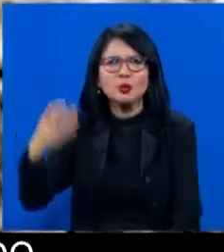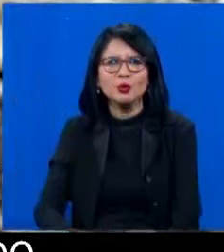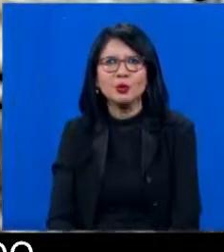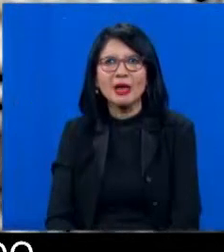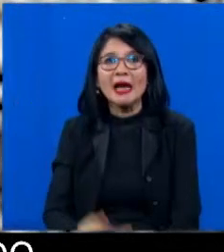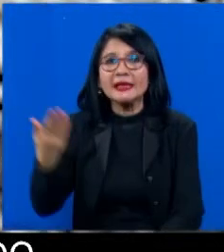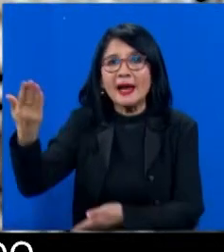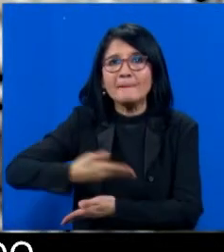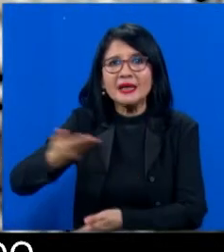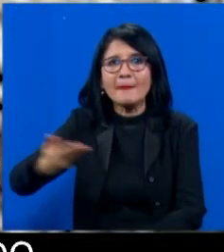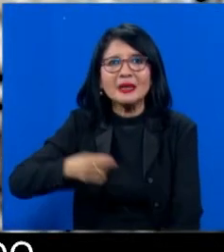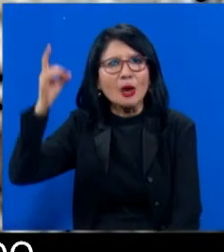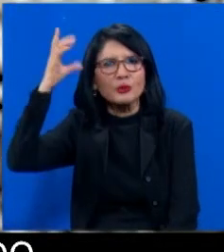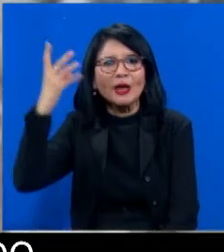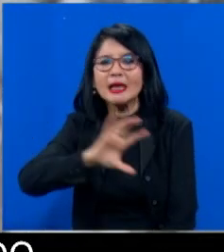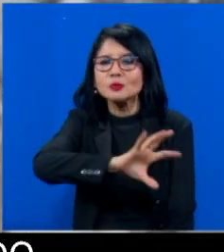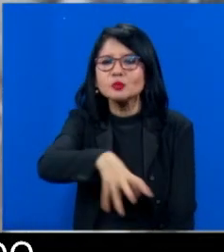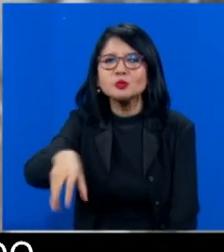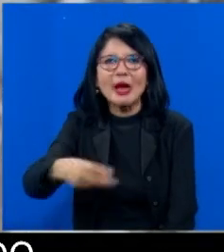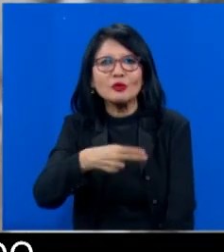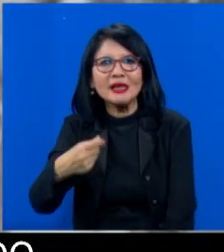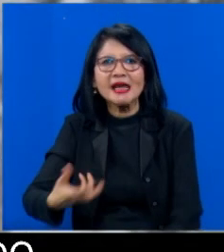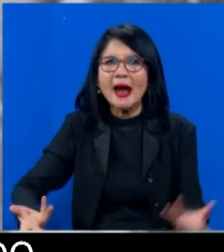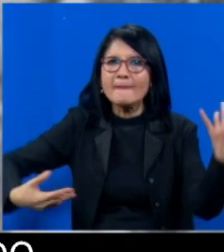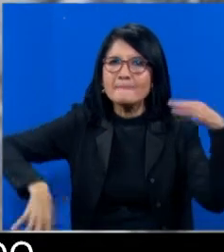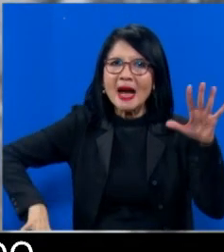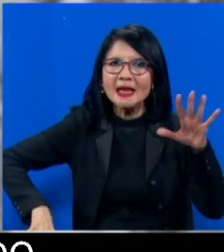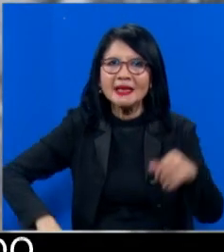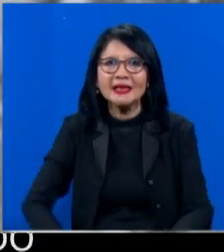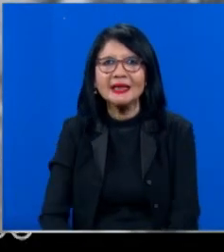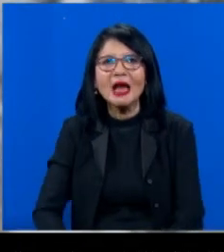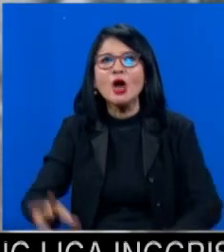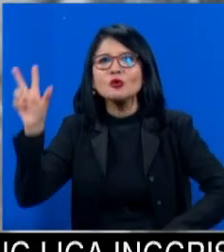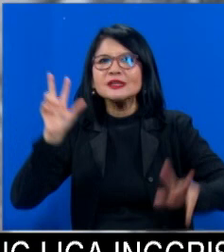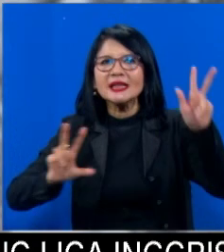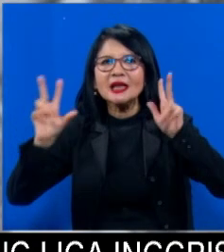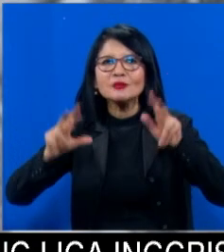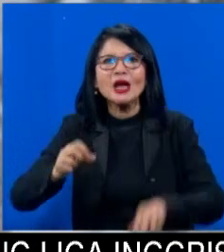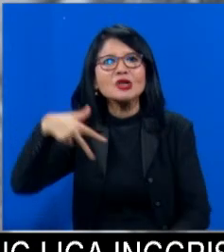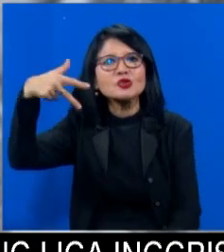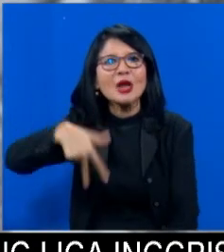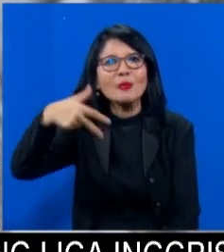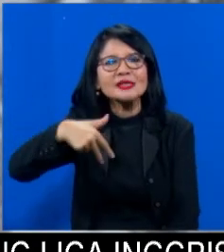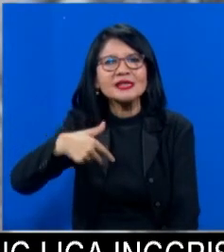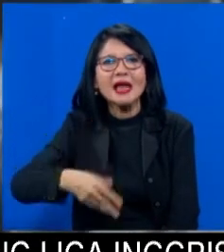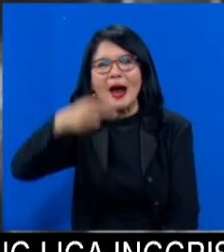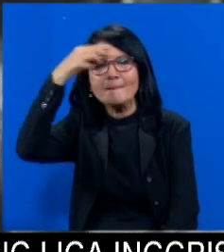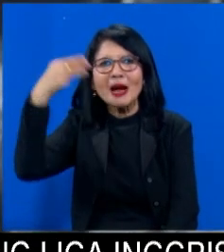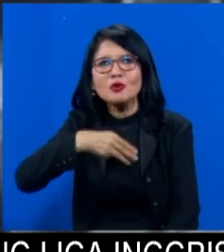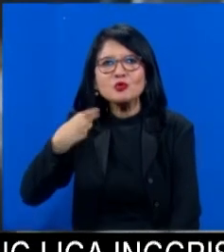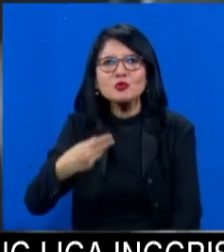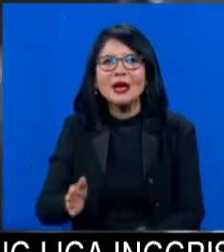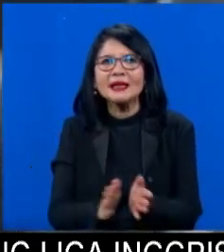memperoleh budak-budaknya dari berbagai daerah di Indonesia seperti Bali, Nusa Tenggara Timur, Sulawesi, Maluku, Malaka.